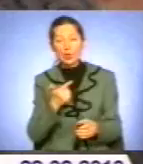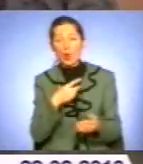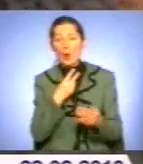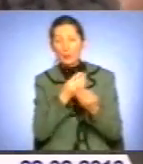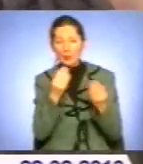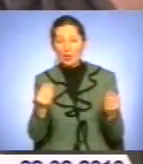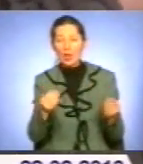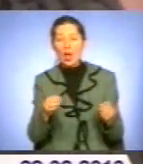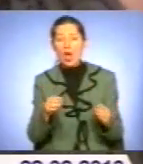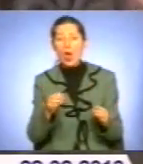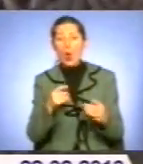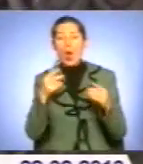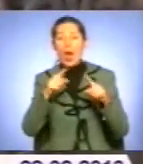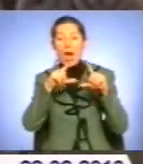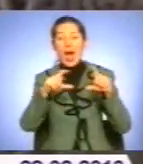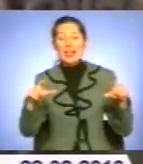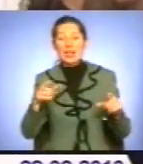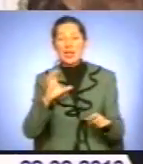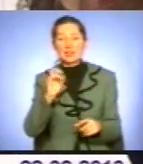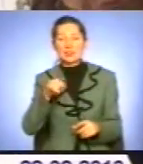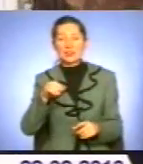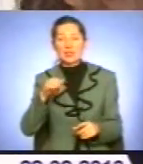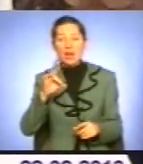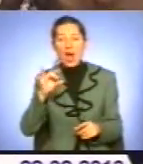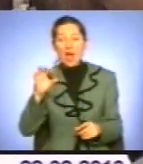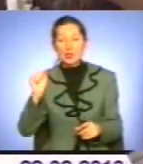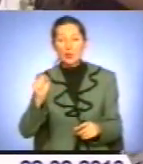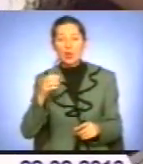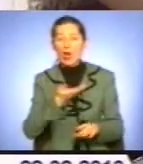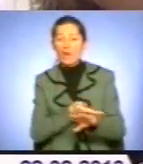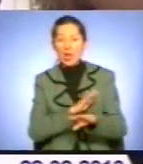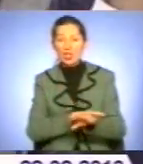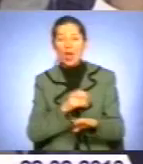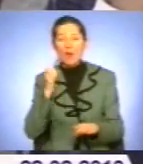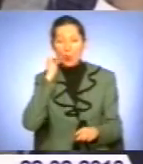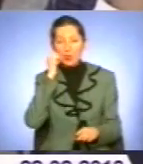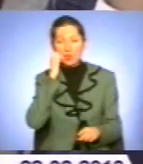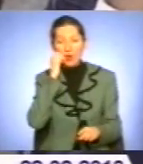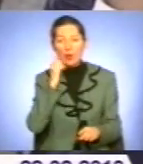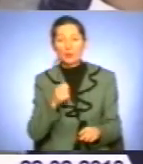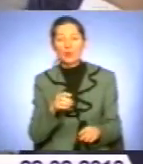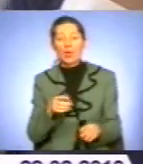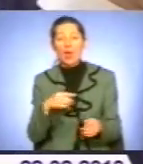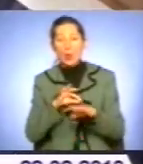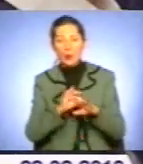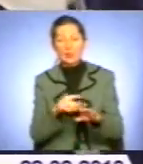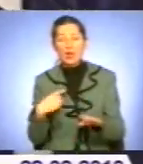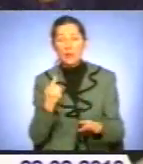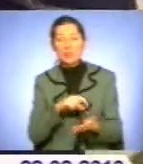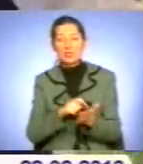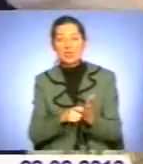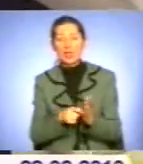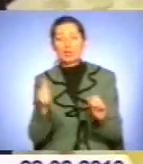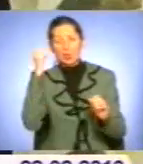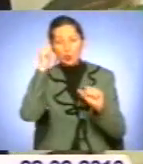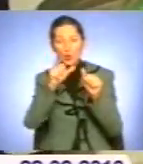мистецьких галереях Страсбурга, Варшави, Москви, Кіото. У супроводі камерного оркестру юні майстри провели майстер-класи зі скульптури, графіки та